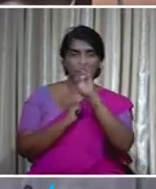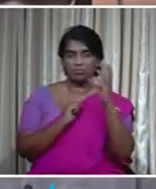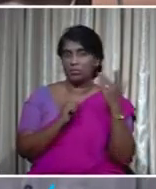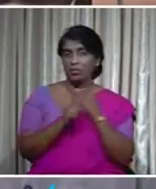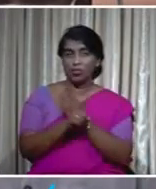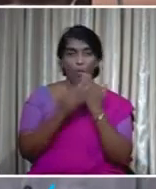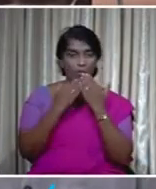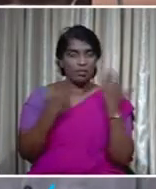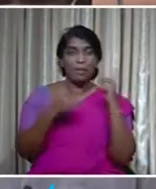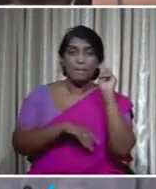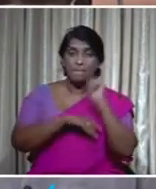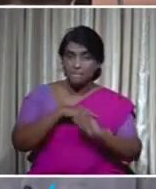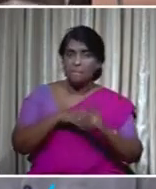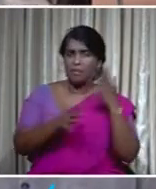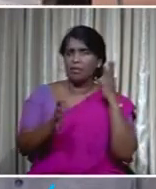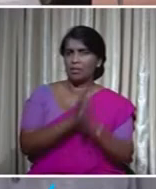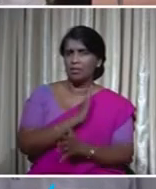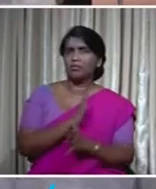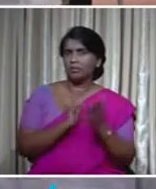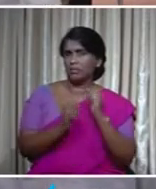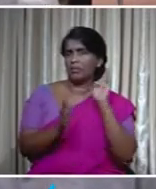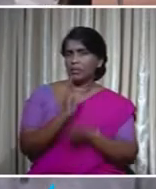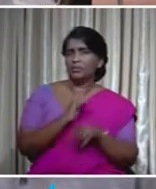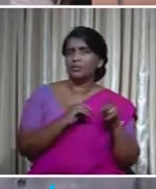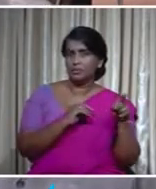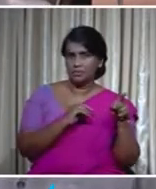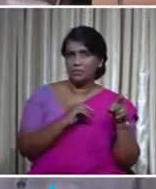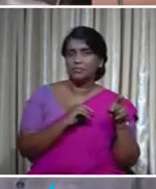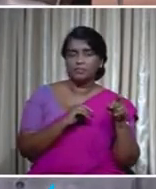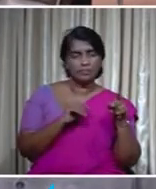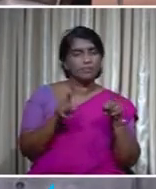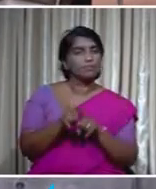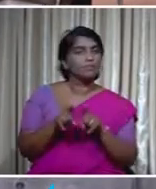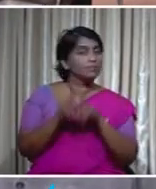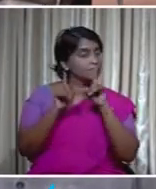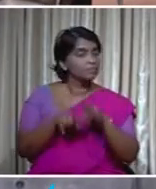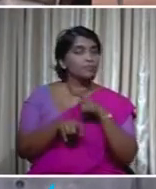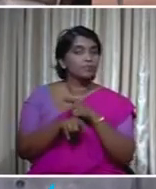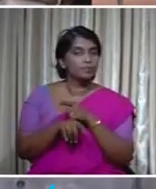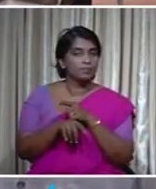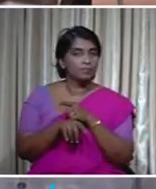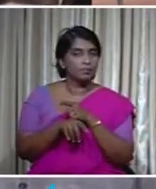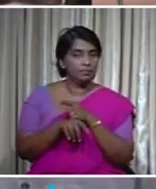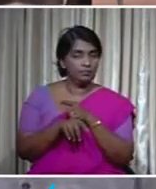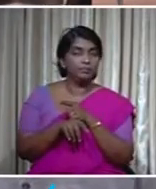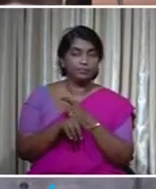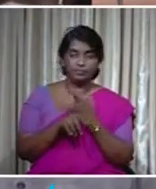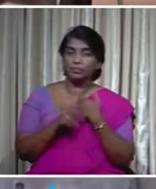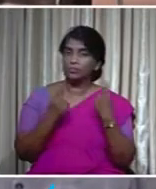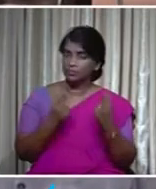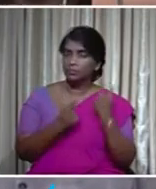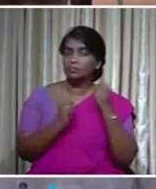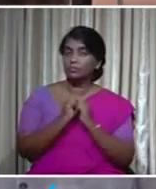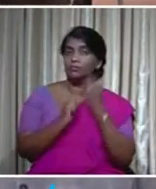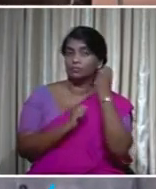இந்த ஆசிரிய வழிகாட்டல் ஆலோசகர்களை நியமித்து அவர்களுக்கு ஊடாக இந்த மாணவர்கள் ட்ராப் அவுட் பண்ணப்படுகின்ற, பாடசாலையில்